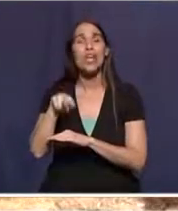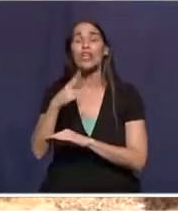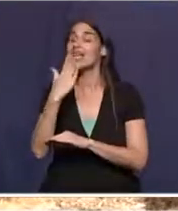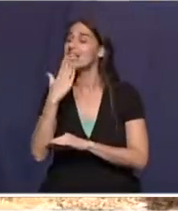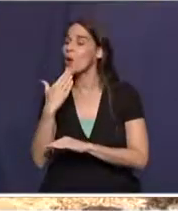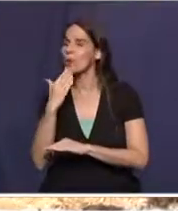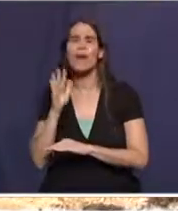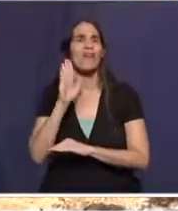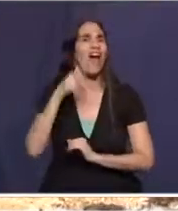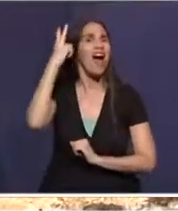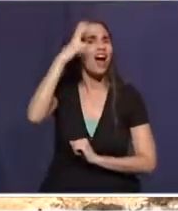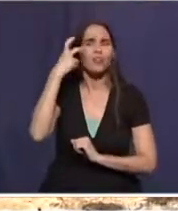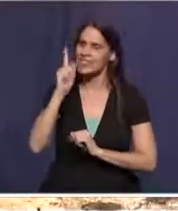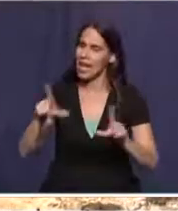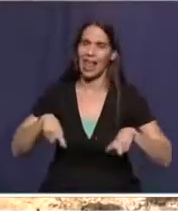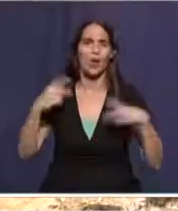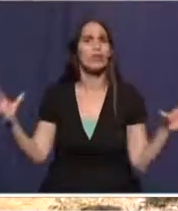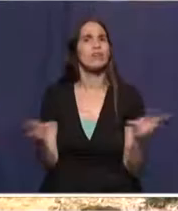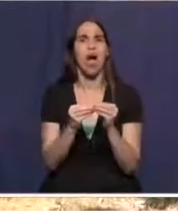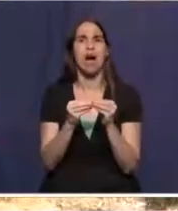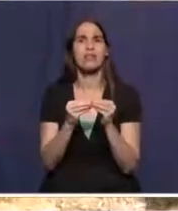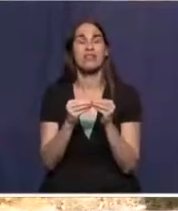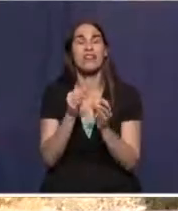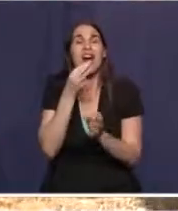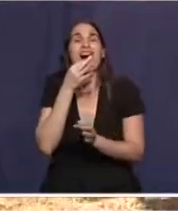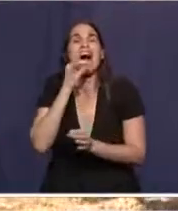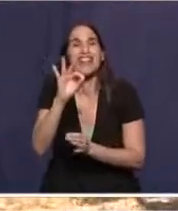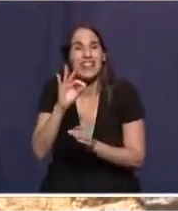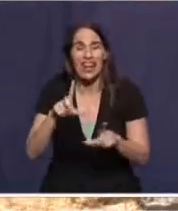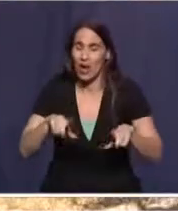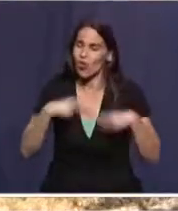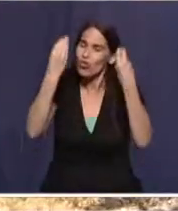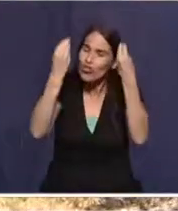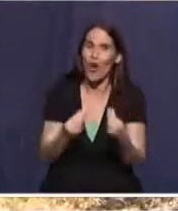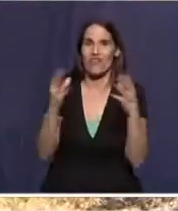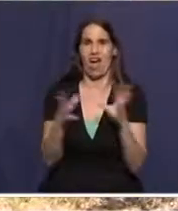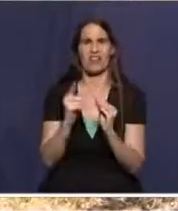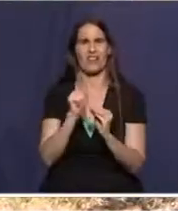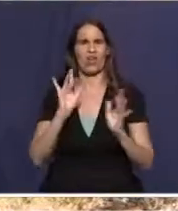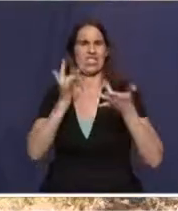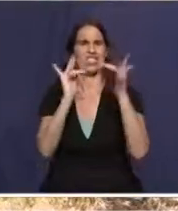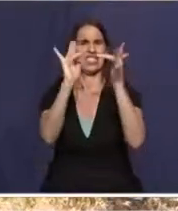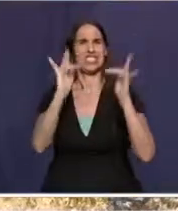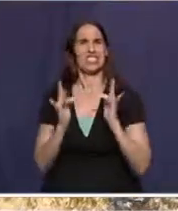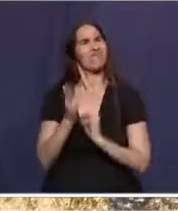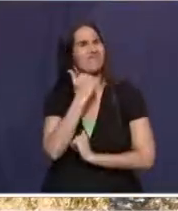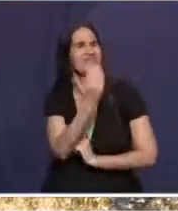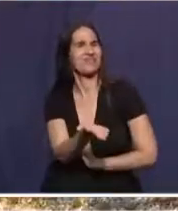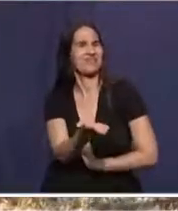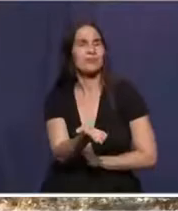יהודים וערבים, והם צריכים לחיות ביחד, ויותר טוב שהם יחיו היטב ביחד, מה שהם יחיו בסכסוך ביחד,